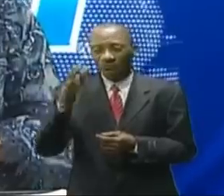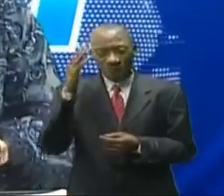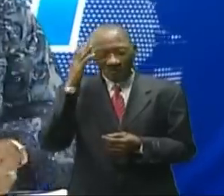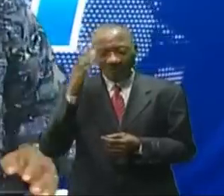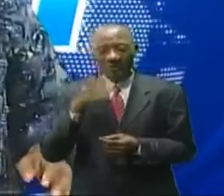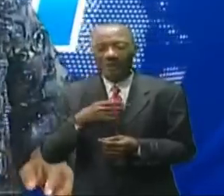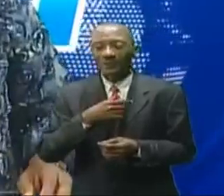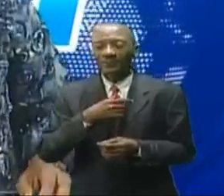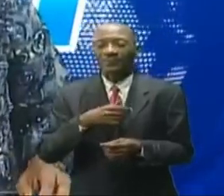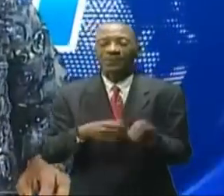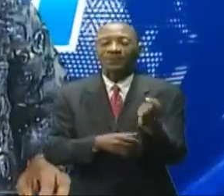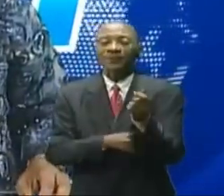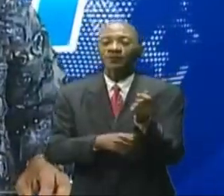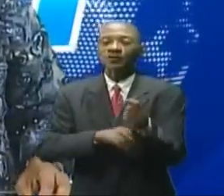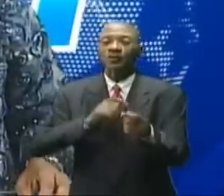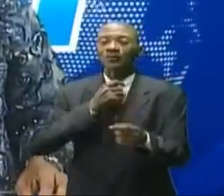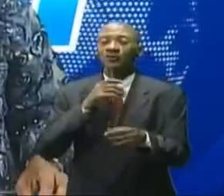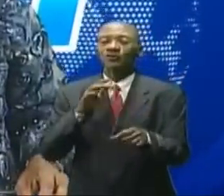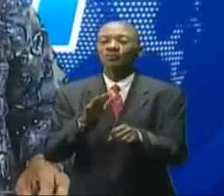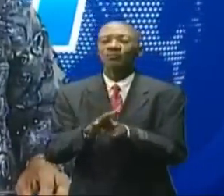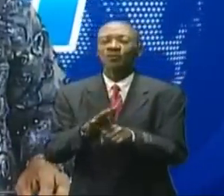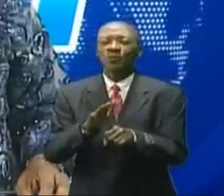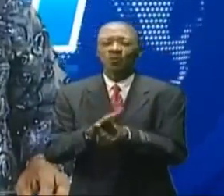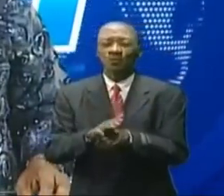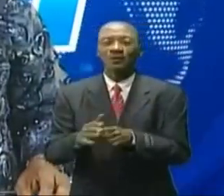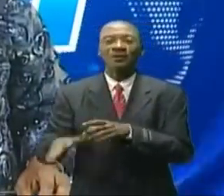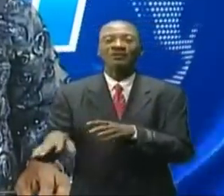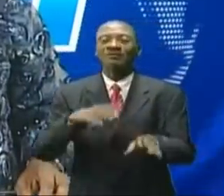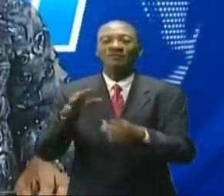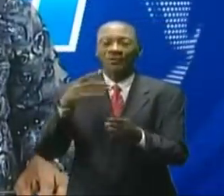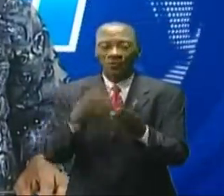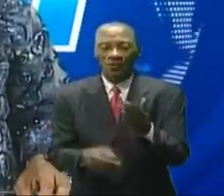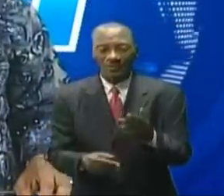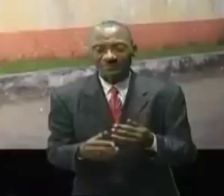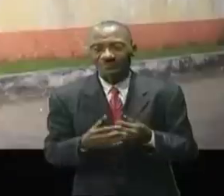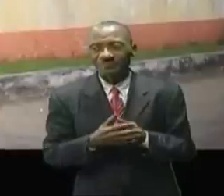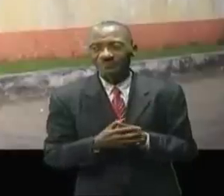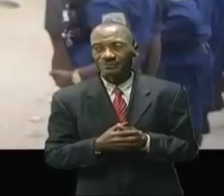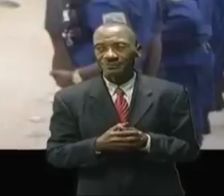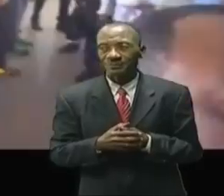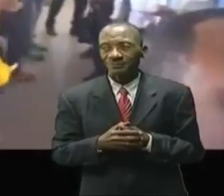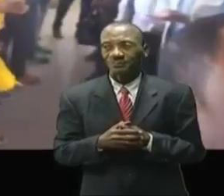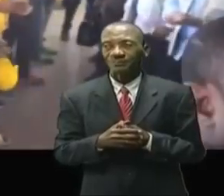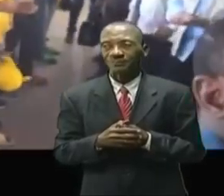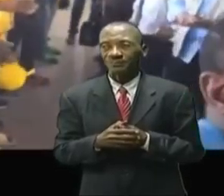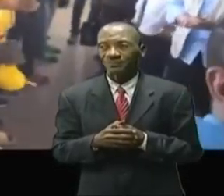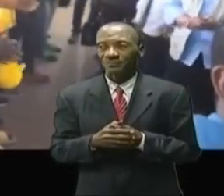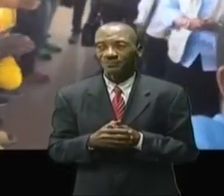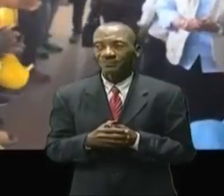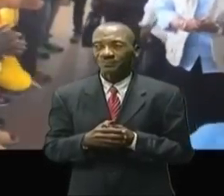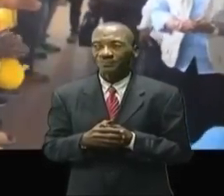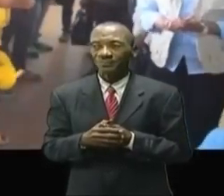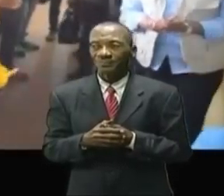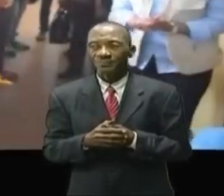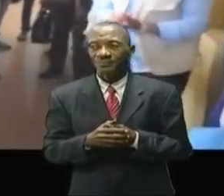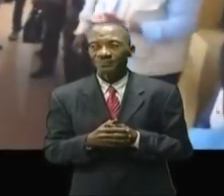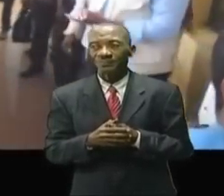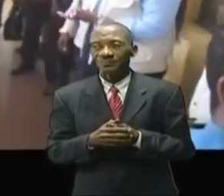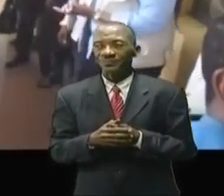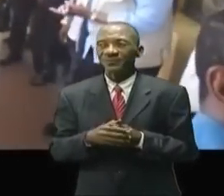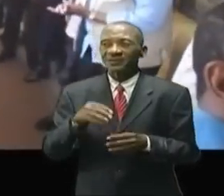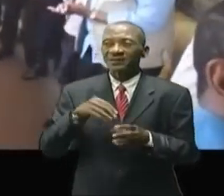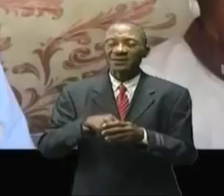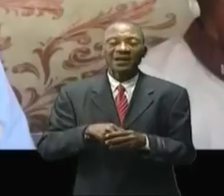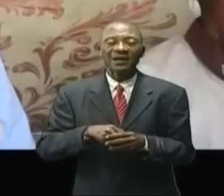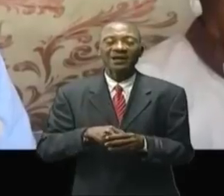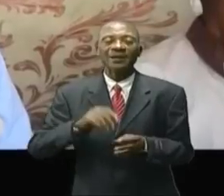de la torture. D'autres précisions avec Lujet Nsakala. Au total, plus d'une vingtaine de prévenus du centre pénitentiaire